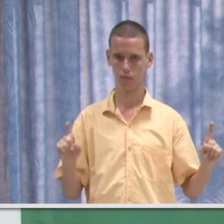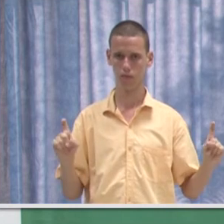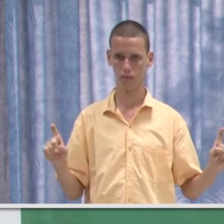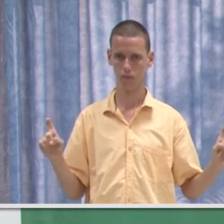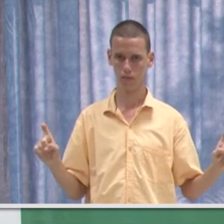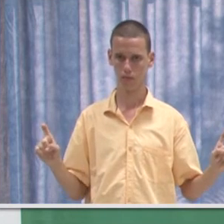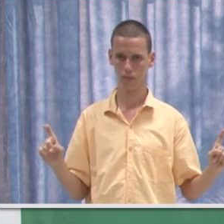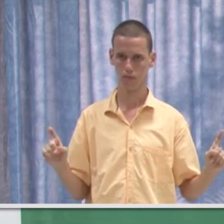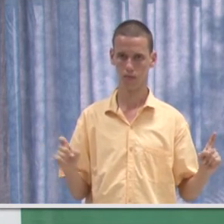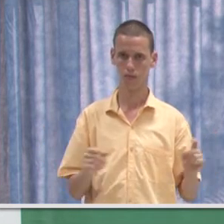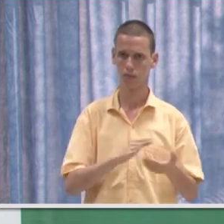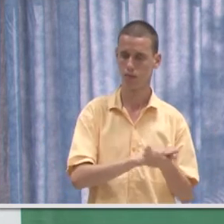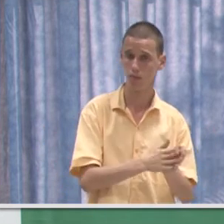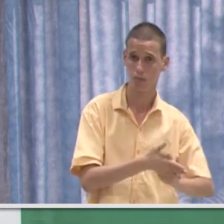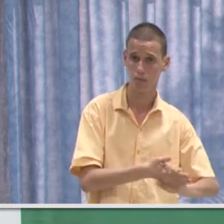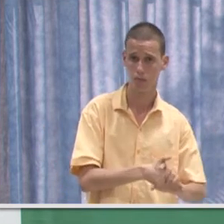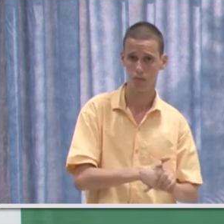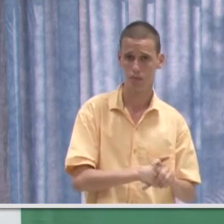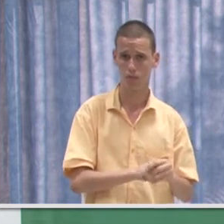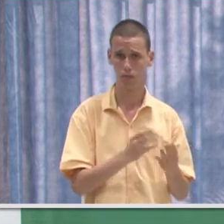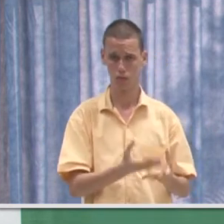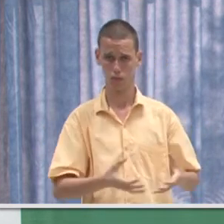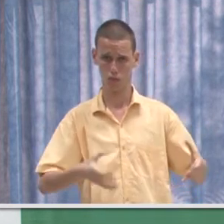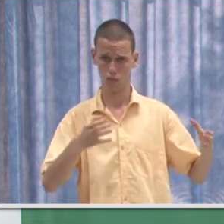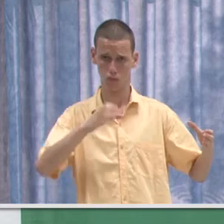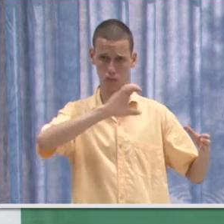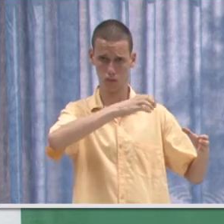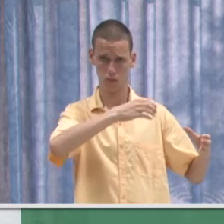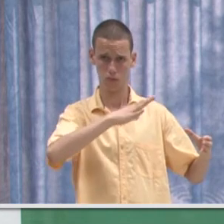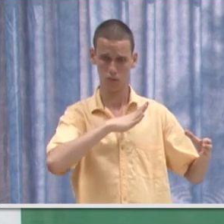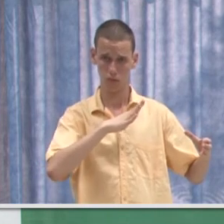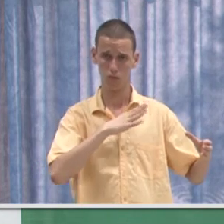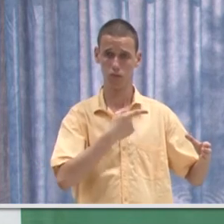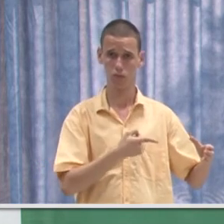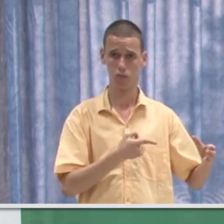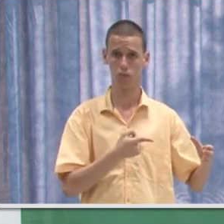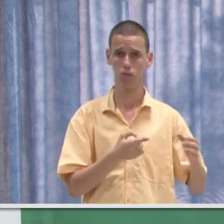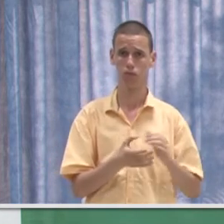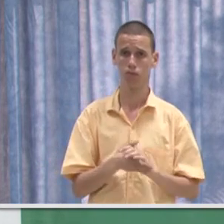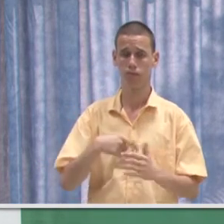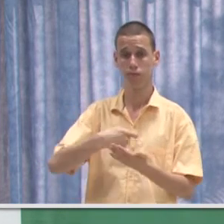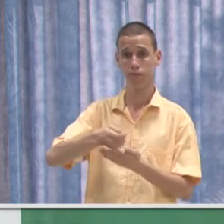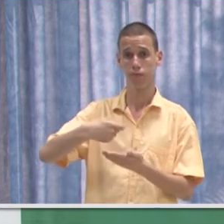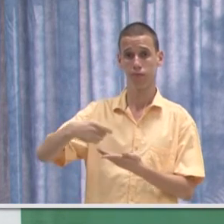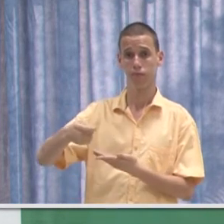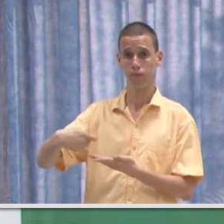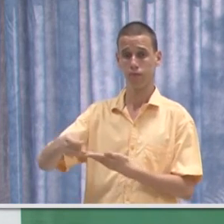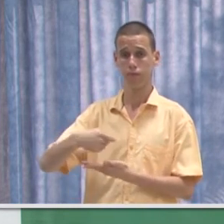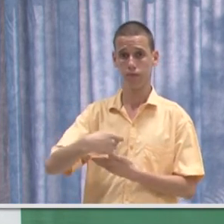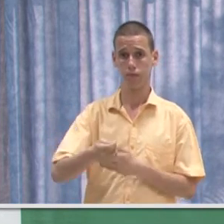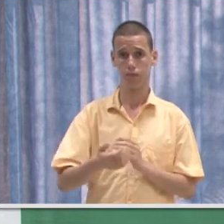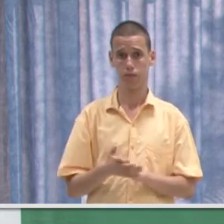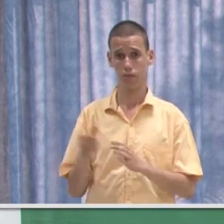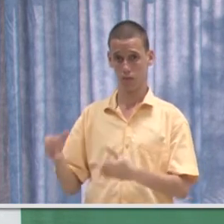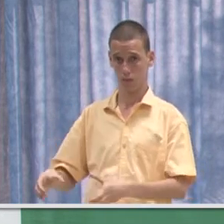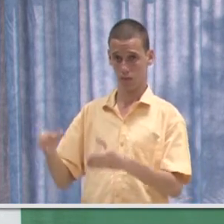observé, les gens l'emmènent. La façon qui fait gagne vente la façon qui toute la quête gagne passé